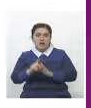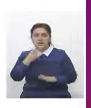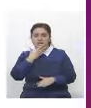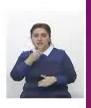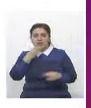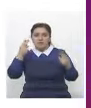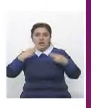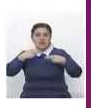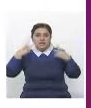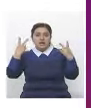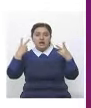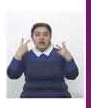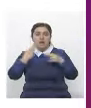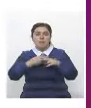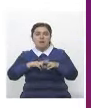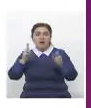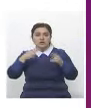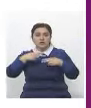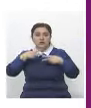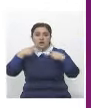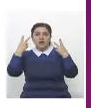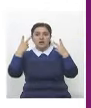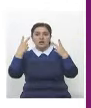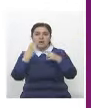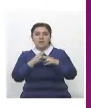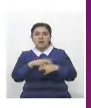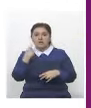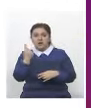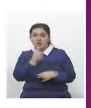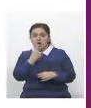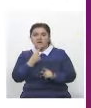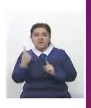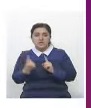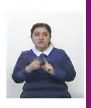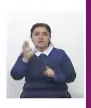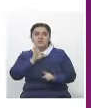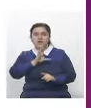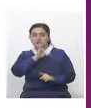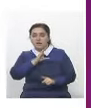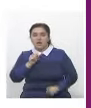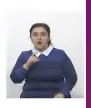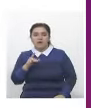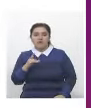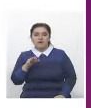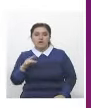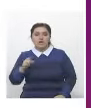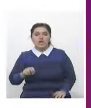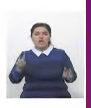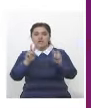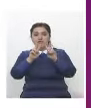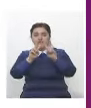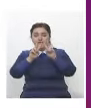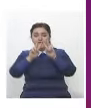красавица, проснись, открой сомкнутый негой взоры навстречу северной